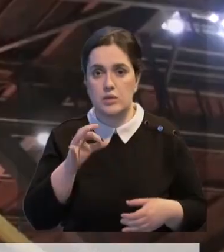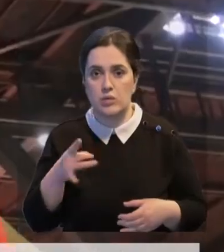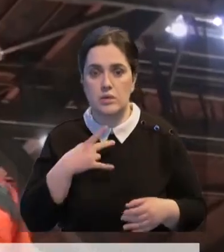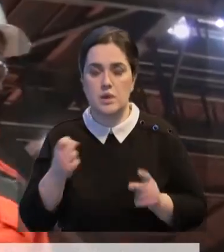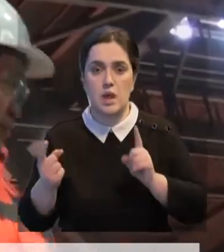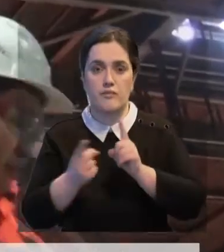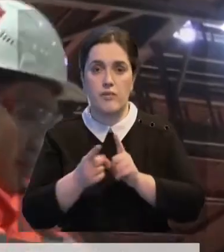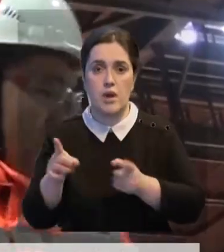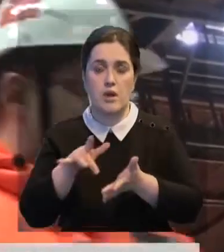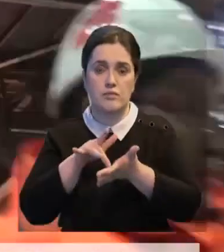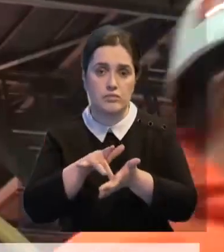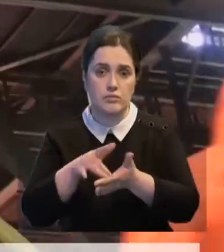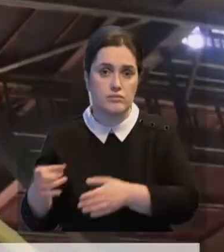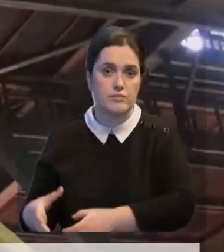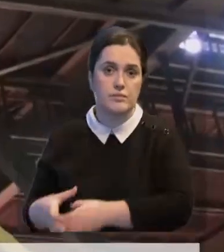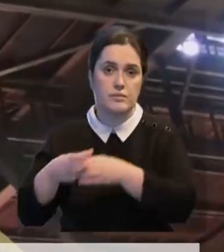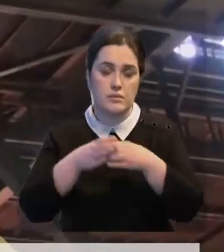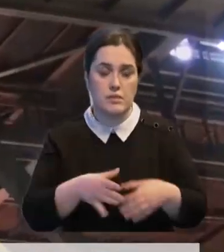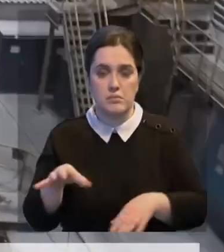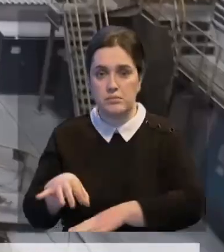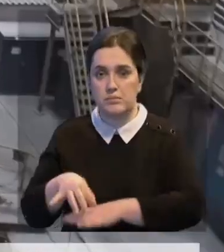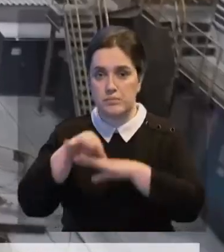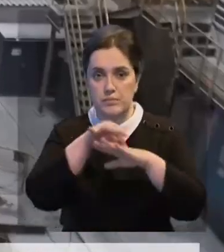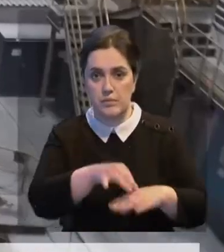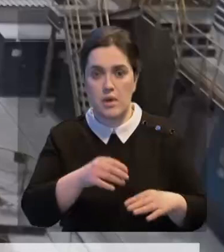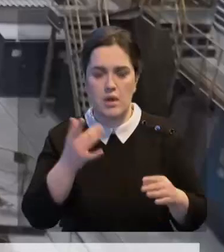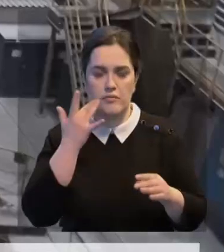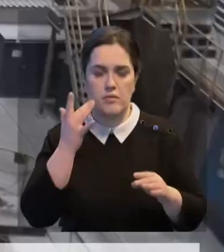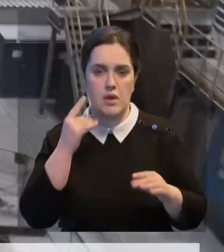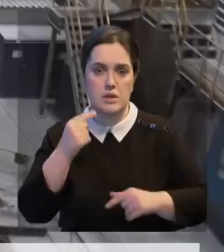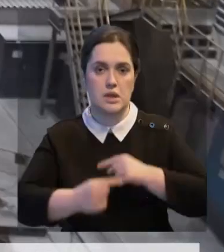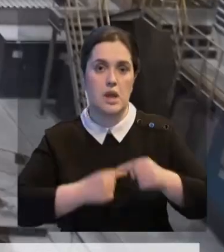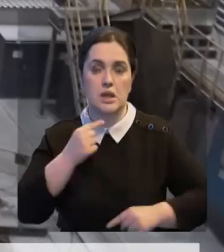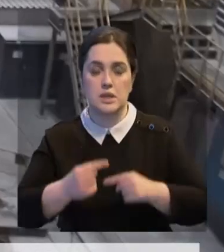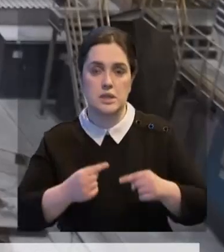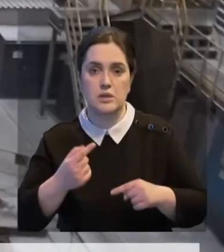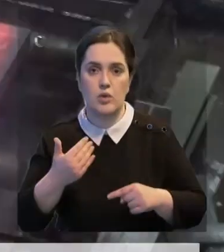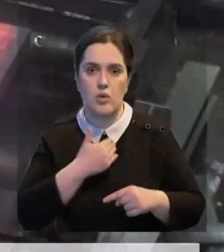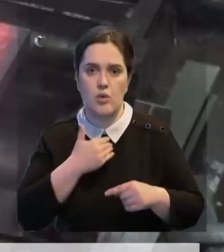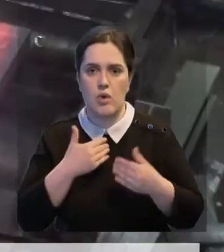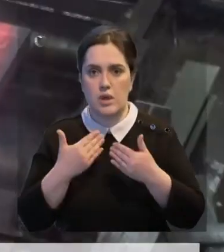навстречу. Экскурсии для экоактивистов на металлургический комбинат становятся традицией. Компания нацелена на